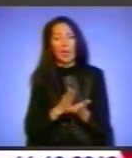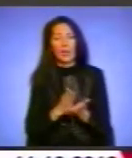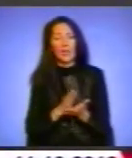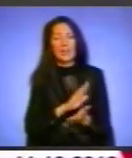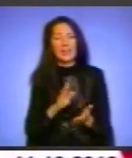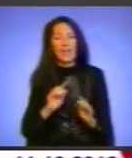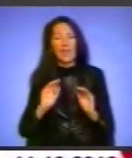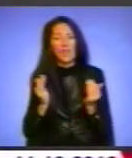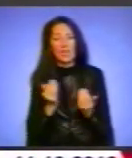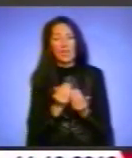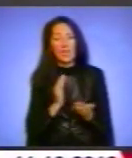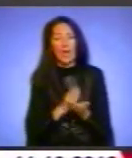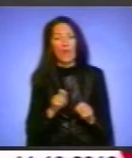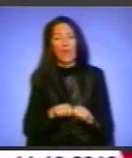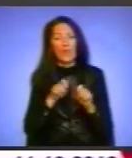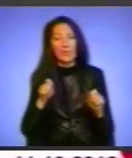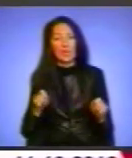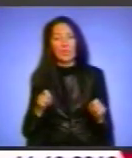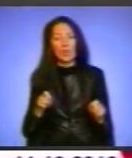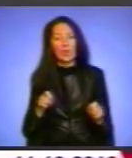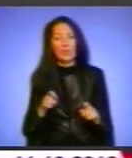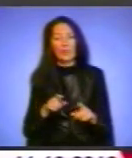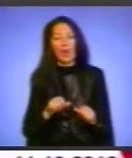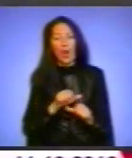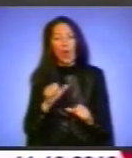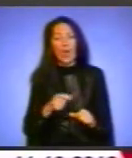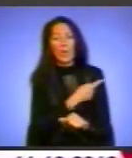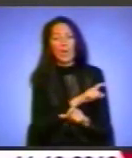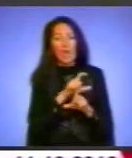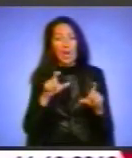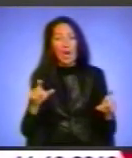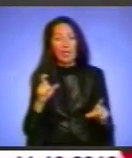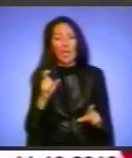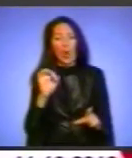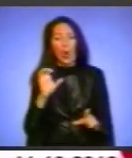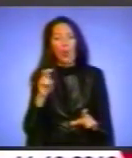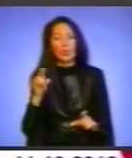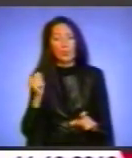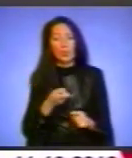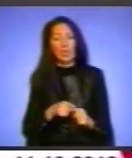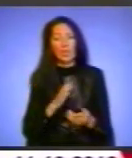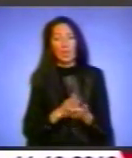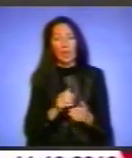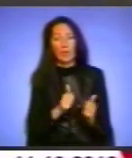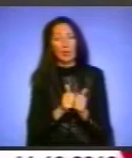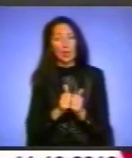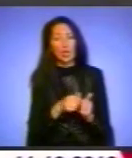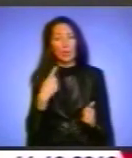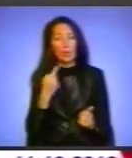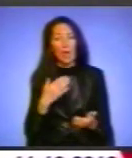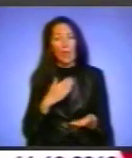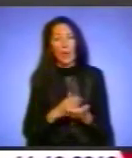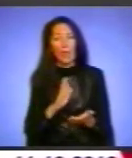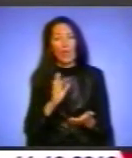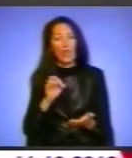відкритті спеціалізованого закладу хоспіс, який, я кажу, вже є, наприклад, в наших сусідніх областях. То ми маємо Волинська